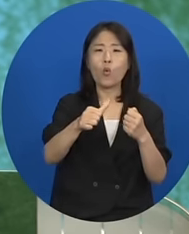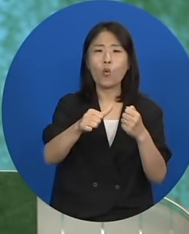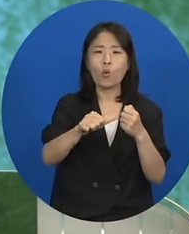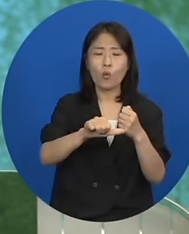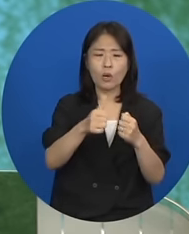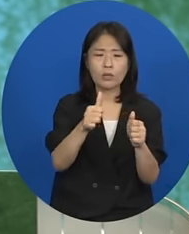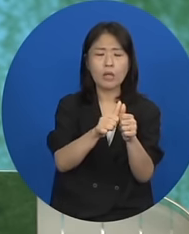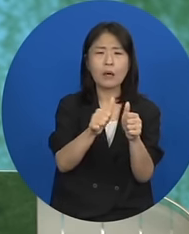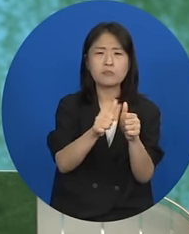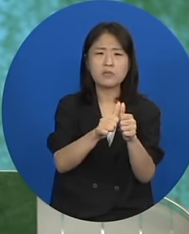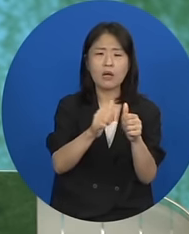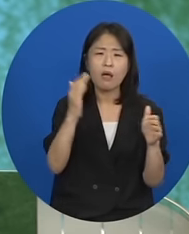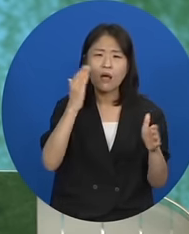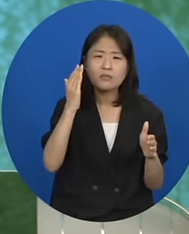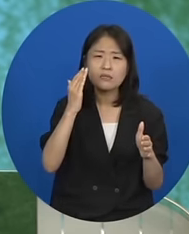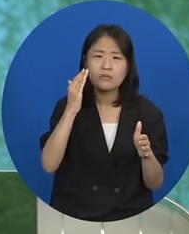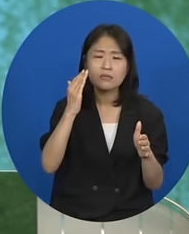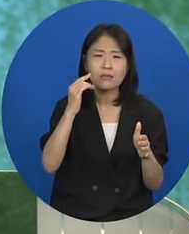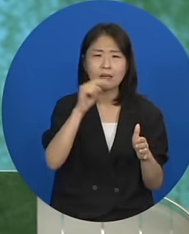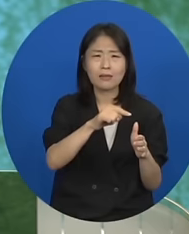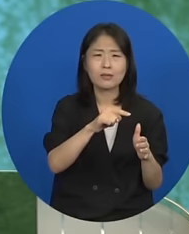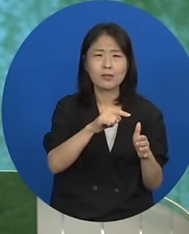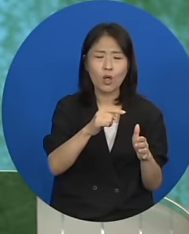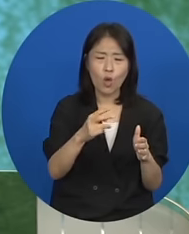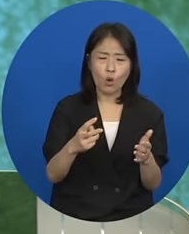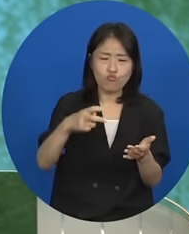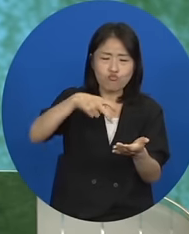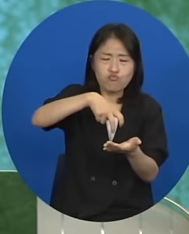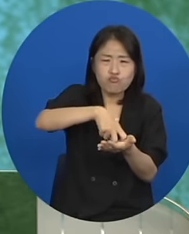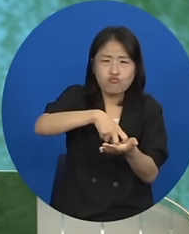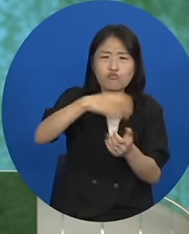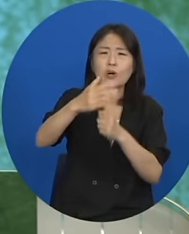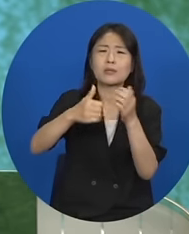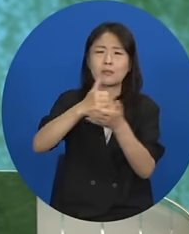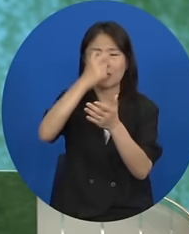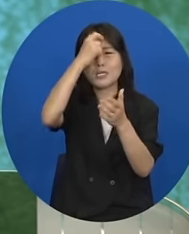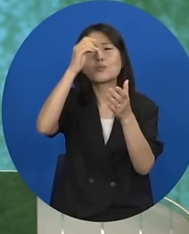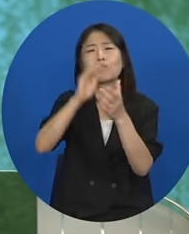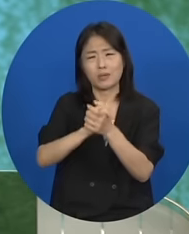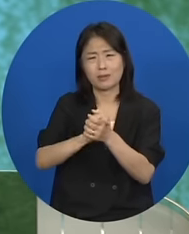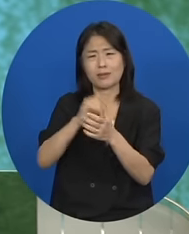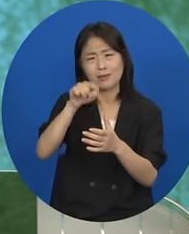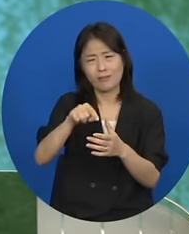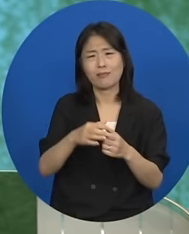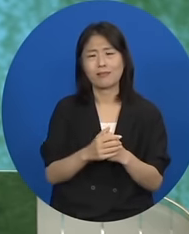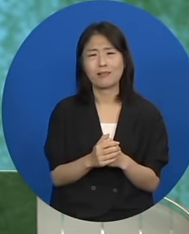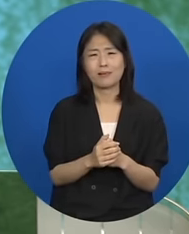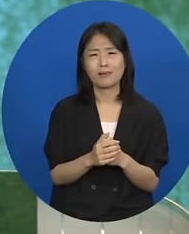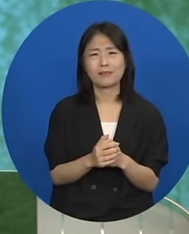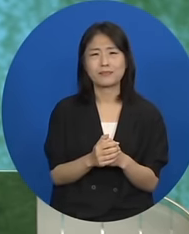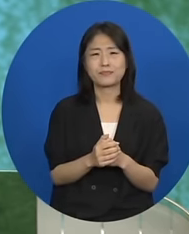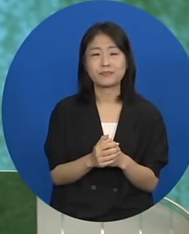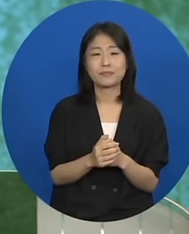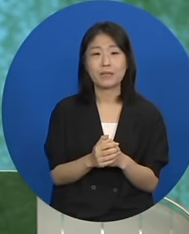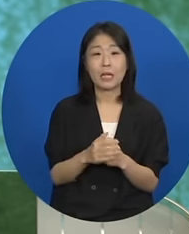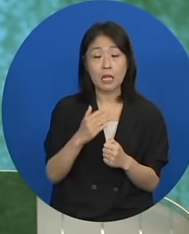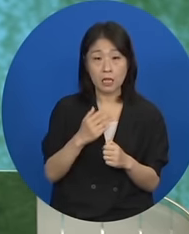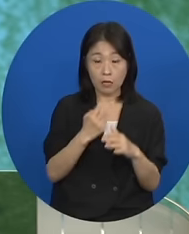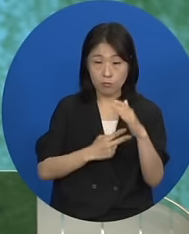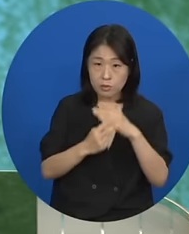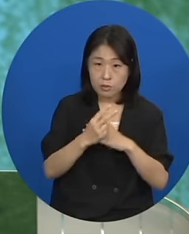끊었다는는데 초점 있는 거야 내 인생에 대해서 미래에 대해서 미래의 배우자에